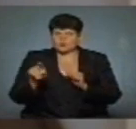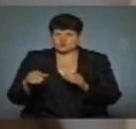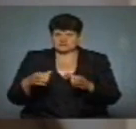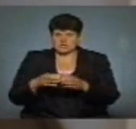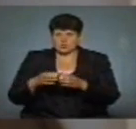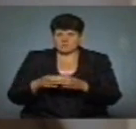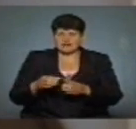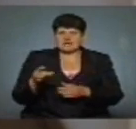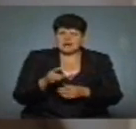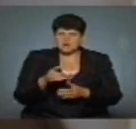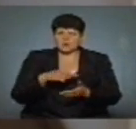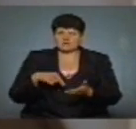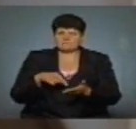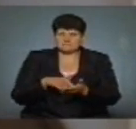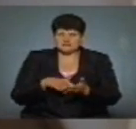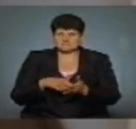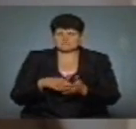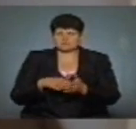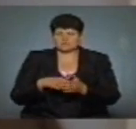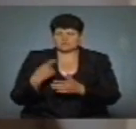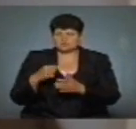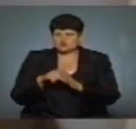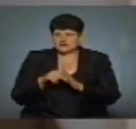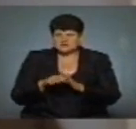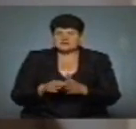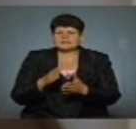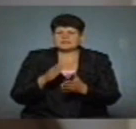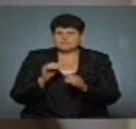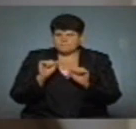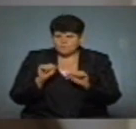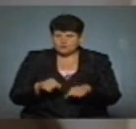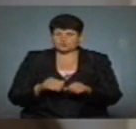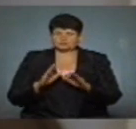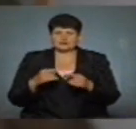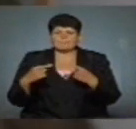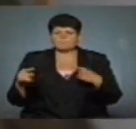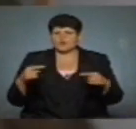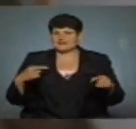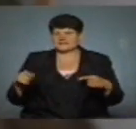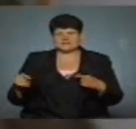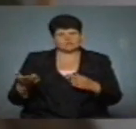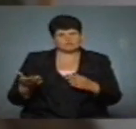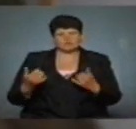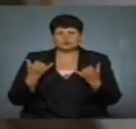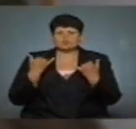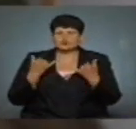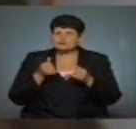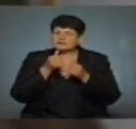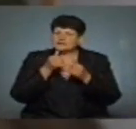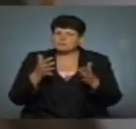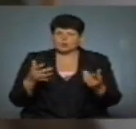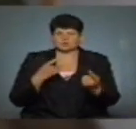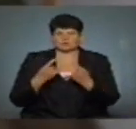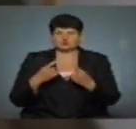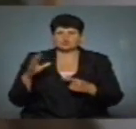громаді, районі чи місто обласного значення може відбуватися по-різному. Тому сьогодні ми не можемо говорити,